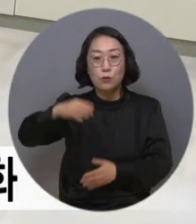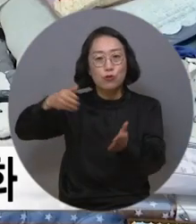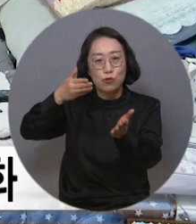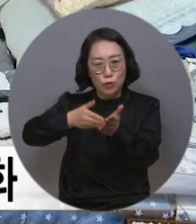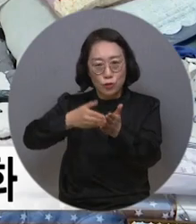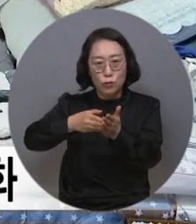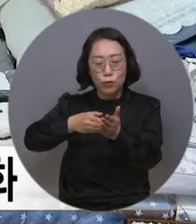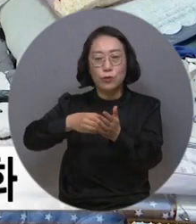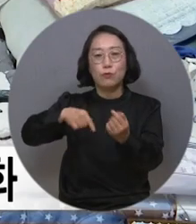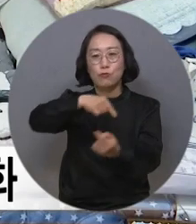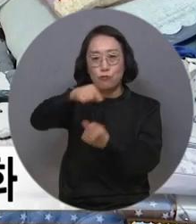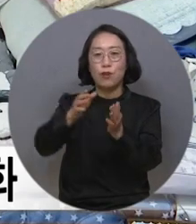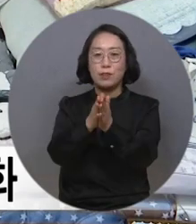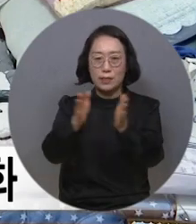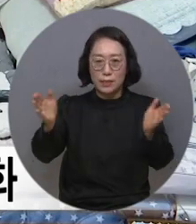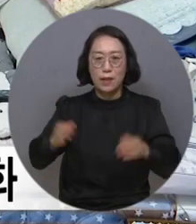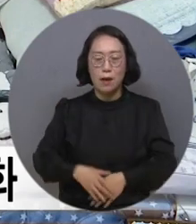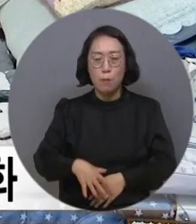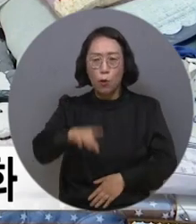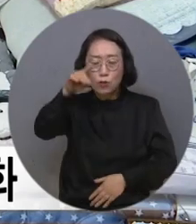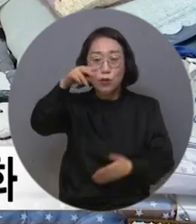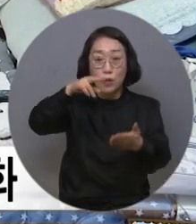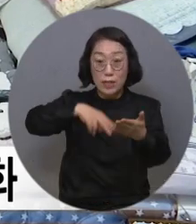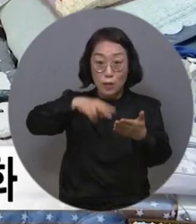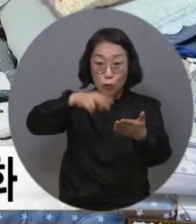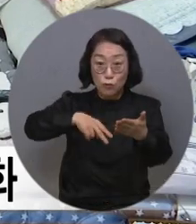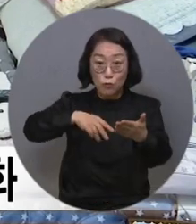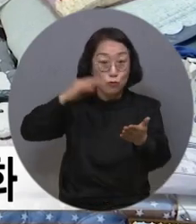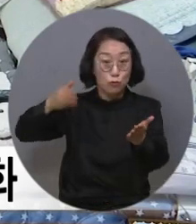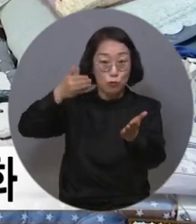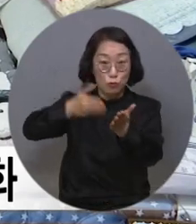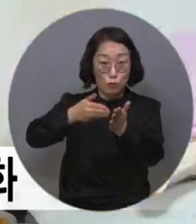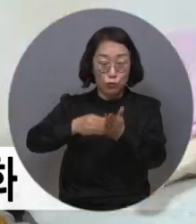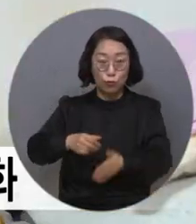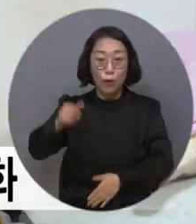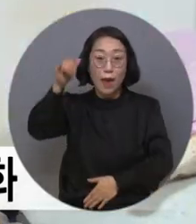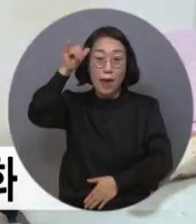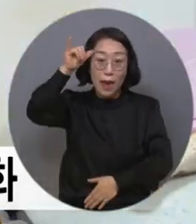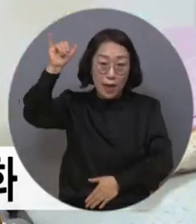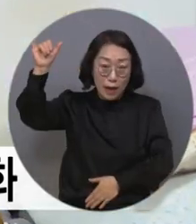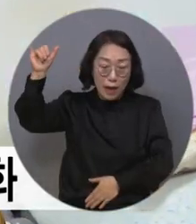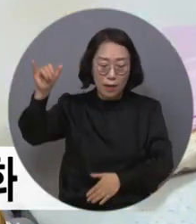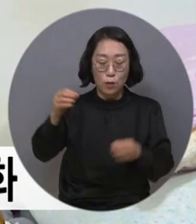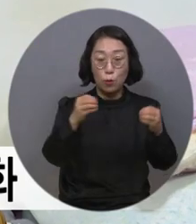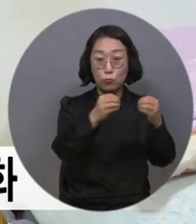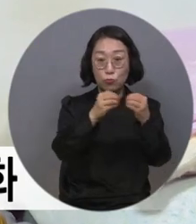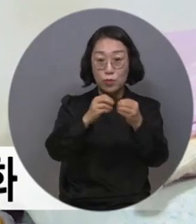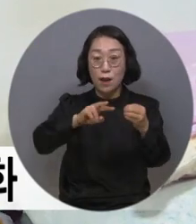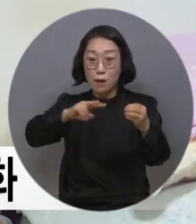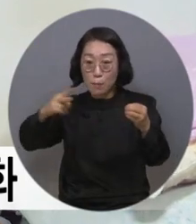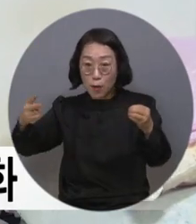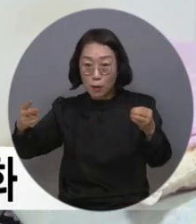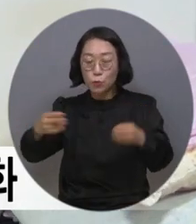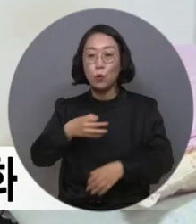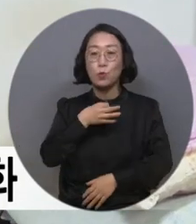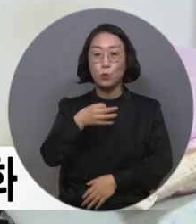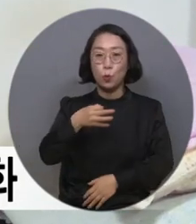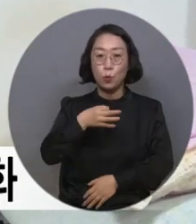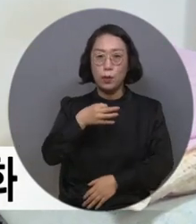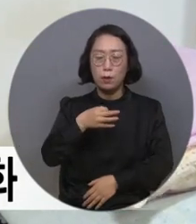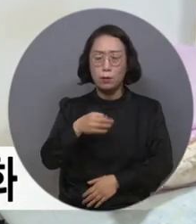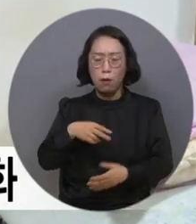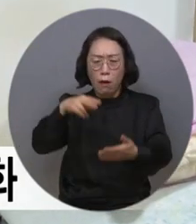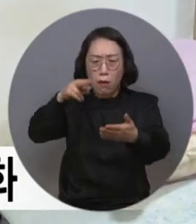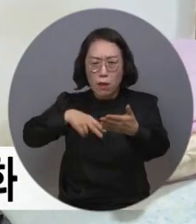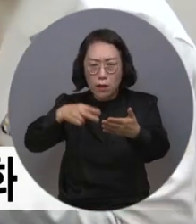밝혔습니다 먼저 읽어주는 식품안전뉴스는 인공지능을 활용해 문자를 음성 콘텐츠로 변환해 읽기에